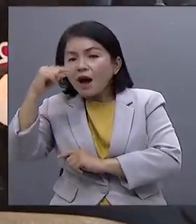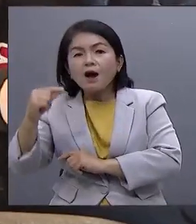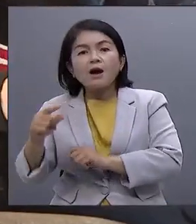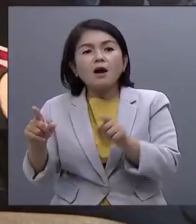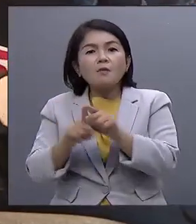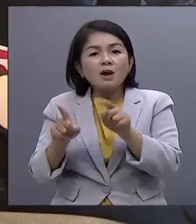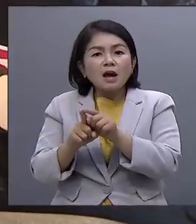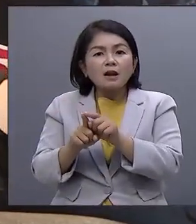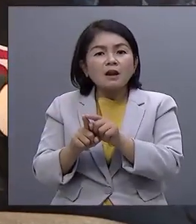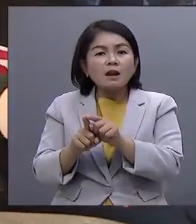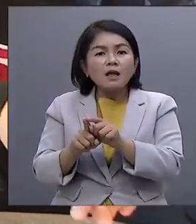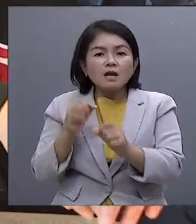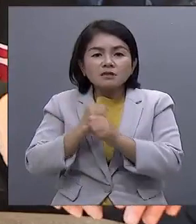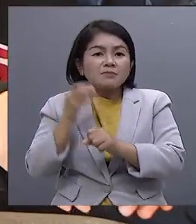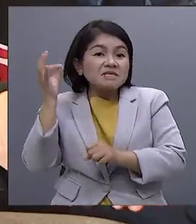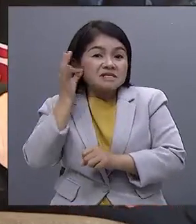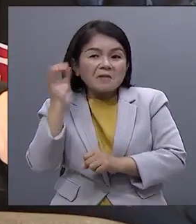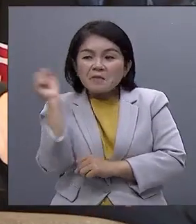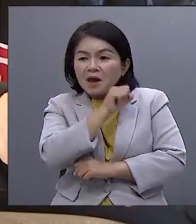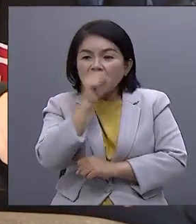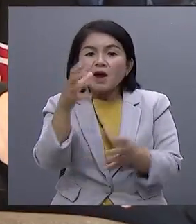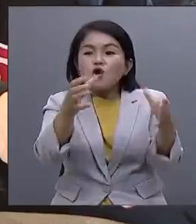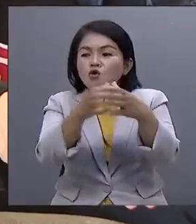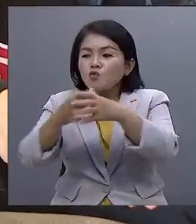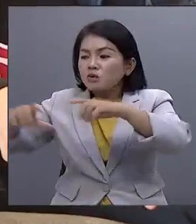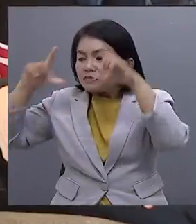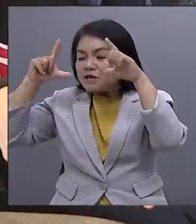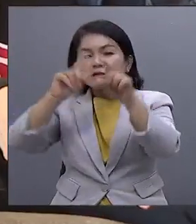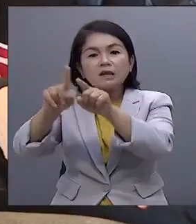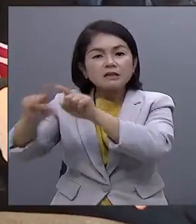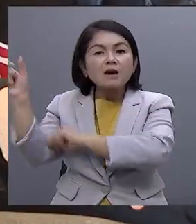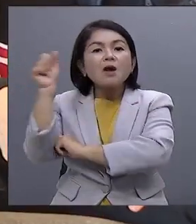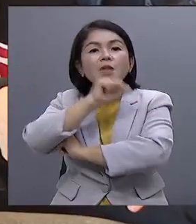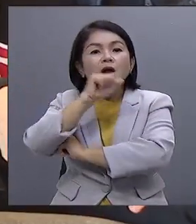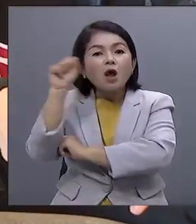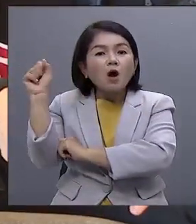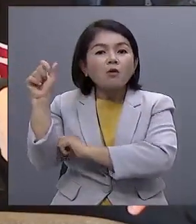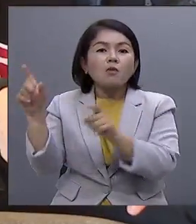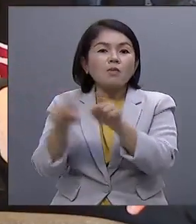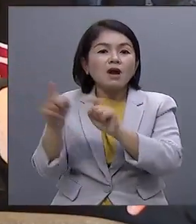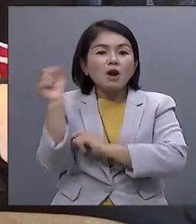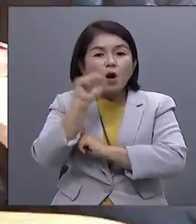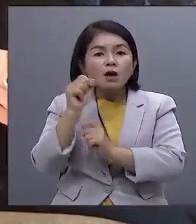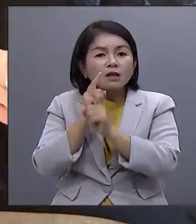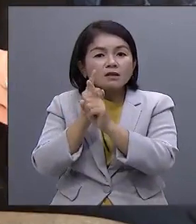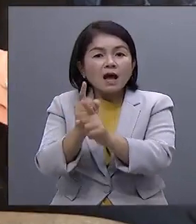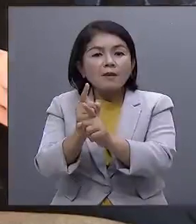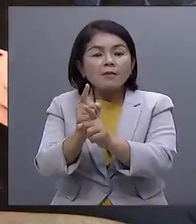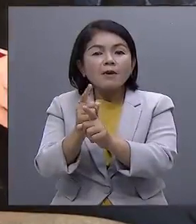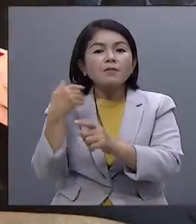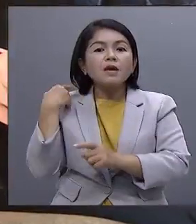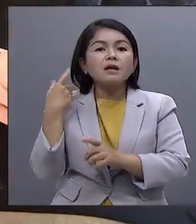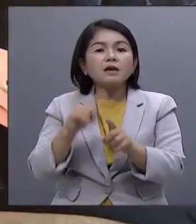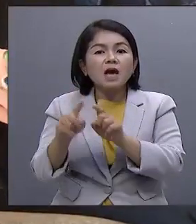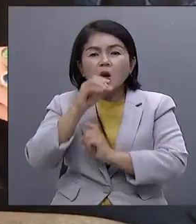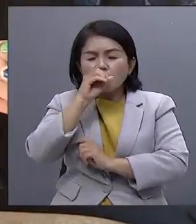ด์เอนจิเนียร์ทำงานอยู่กับวงดีเกิลคาร์ลอสซานดาน่าที่เราเล่นกับคาร์ลอสได้ก็เพราะพวกเพื่อนผมเขาบอกเลย